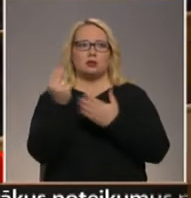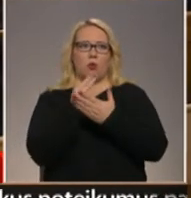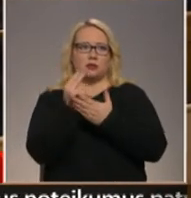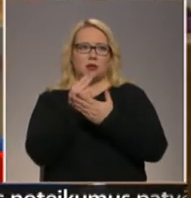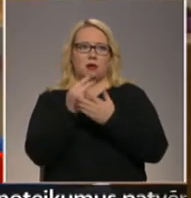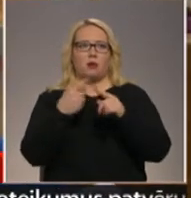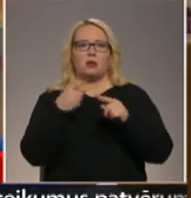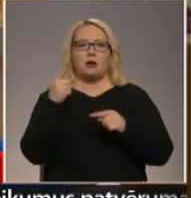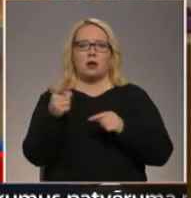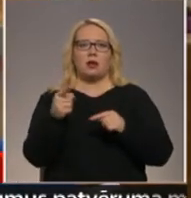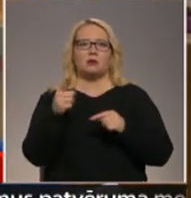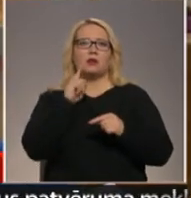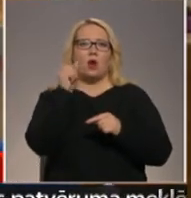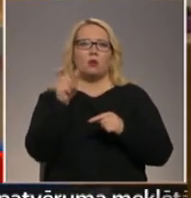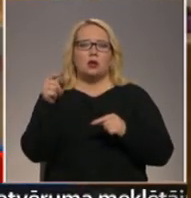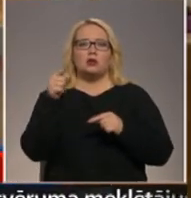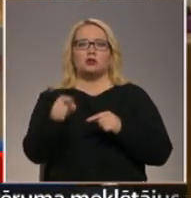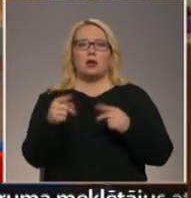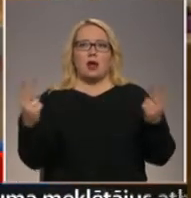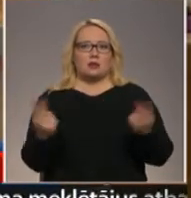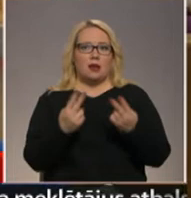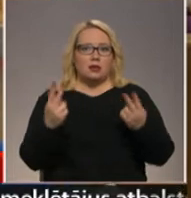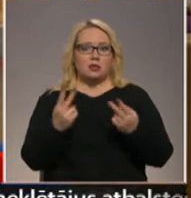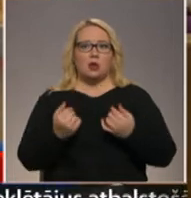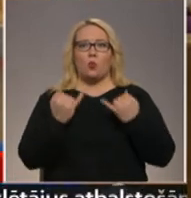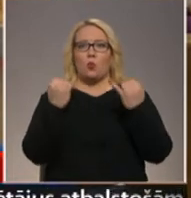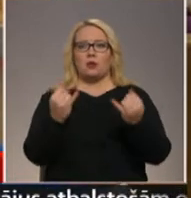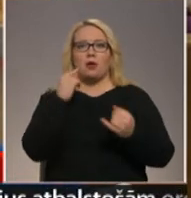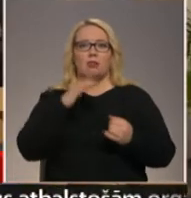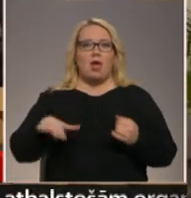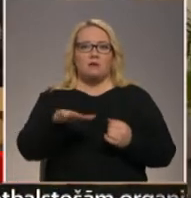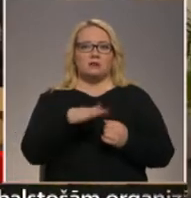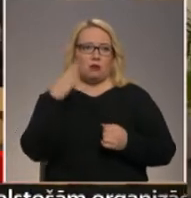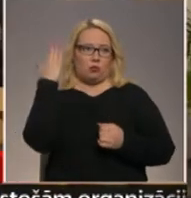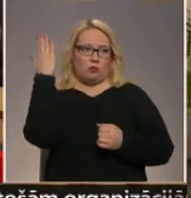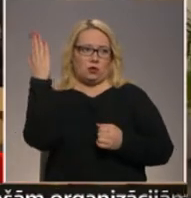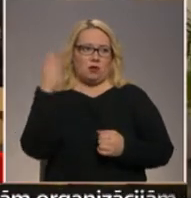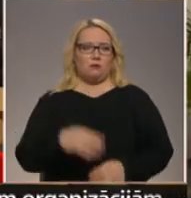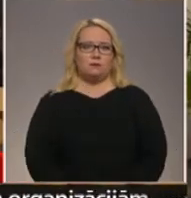mēģinām audzināt arī mūsu jauniešu šajā tradīcijā un godināt Tēvzemi un Dievu.